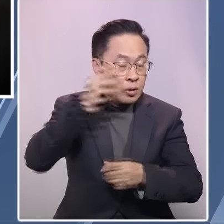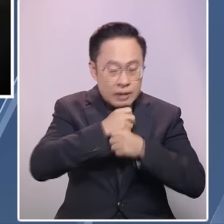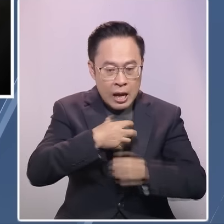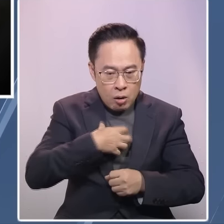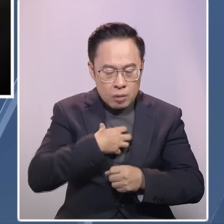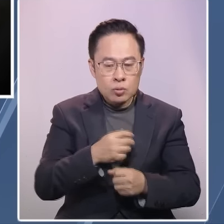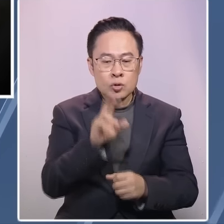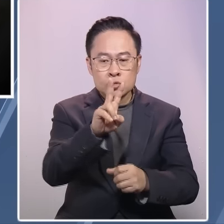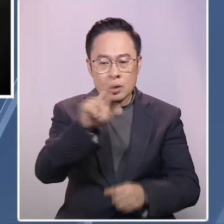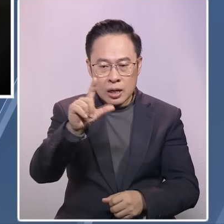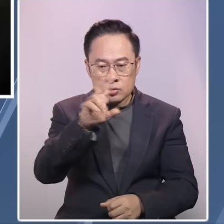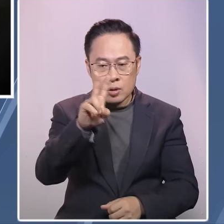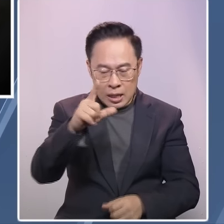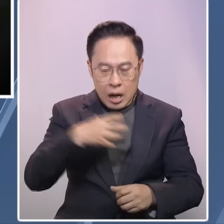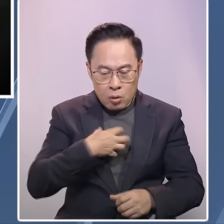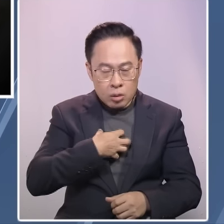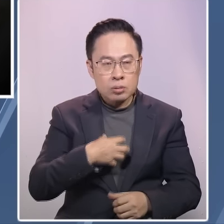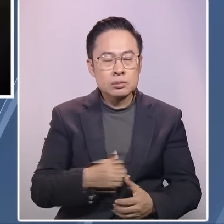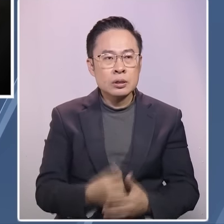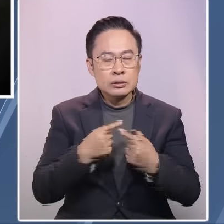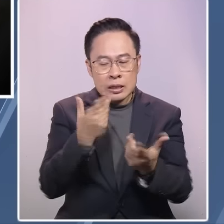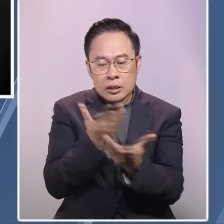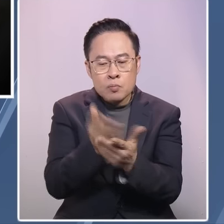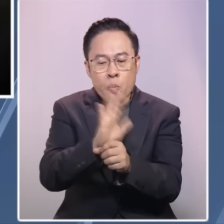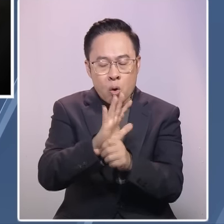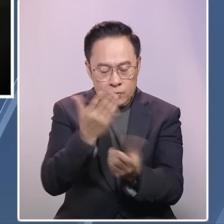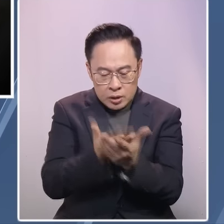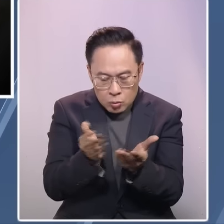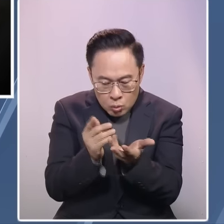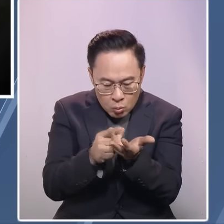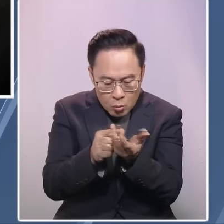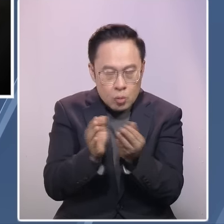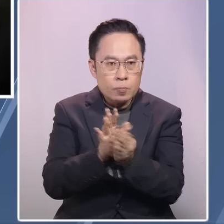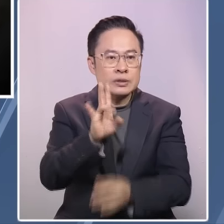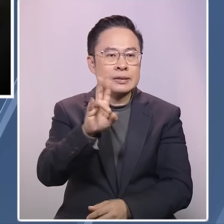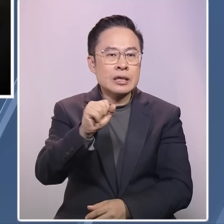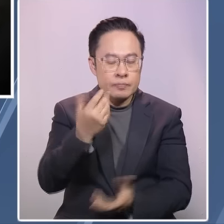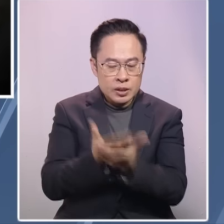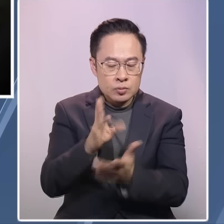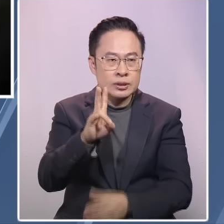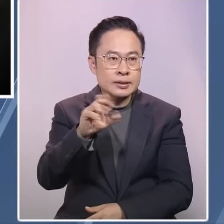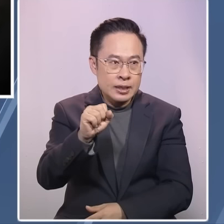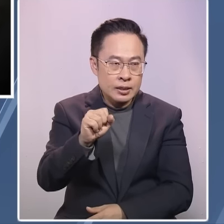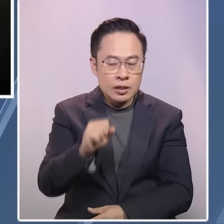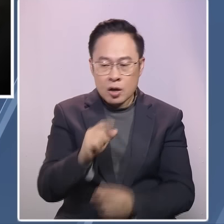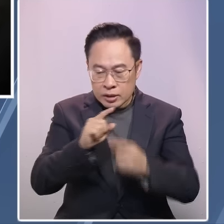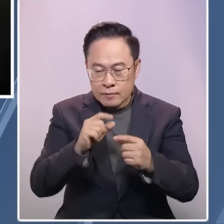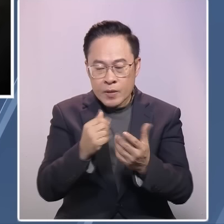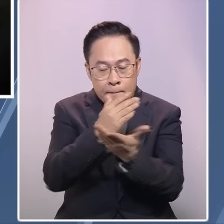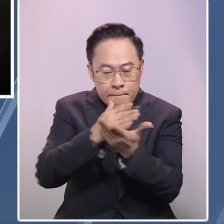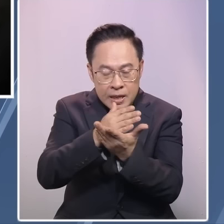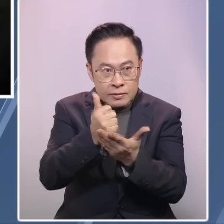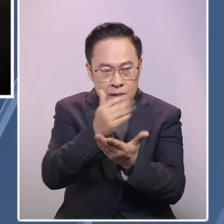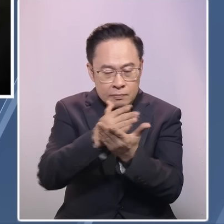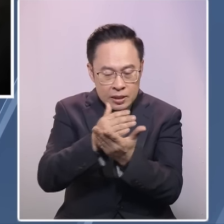ชายที่มาด้วยกันเนี่ยช่วยกันซื้อด้วยแล้วก็รวมกับคุณยายด้วช่ย้อด้วยอ่าใช่ๆเอ่อถ้าอย่างงั้นเนี่ยมาหารกันคนละครึ่ง